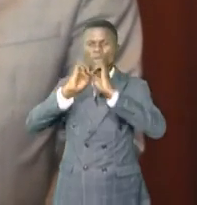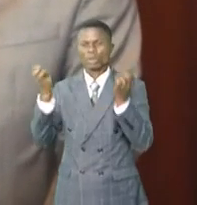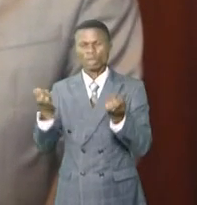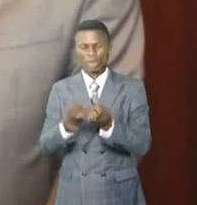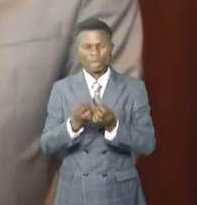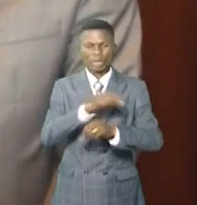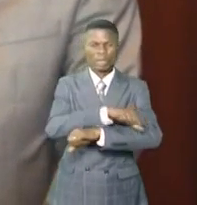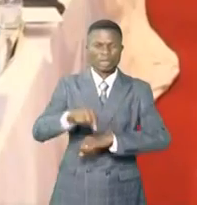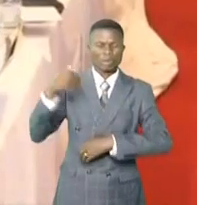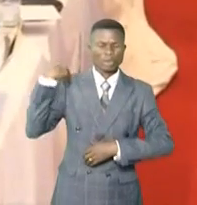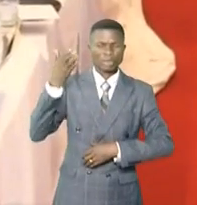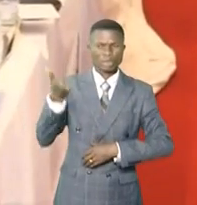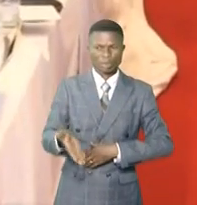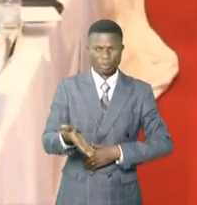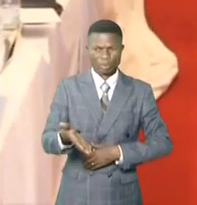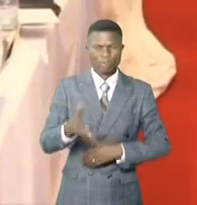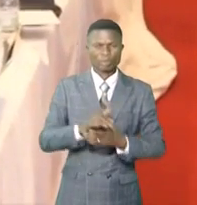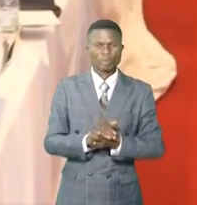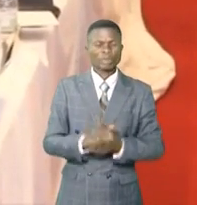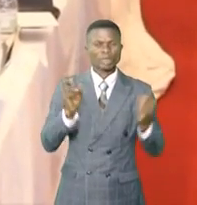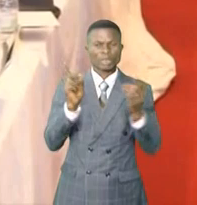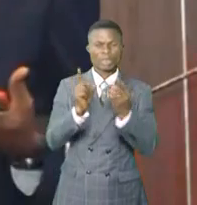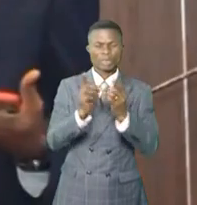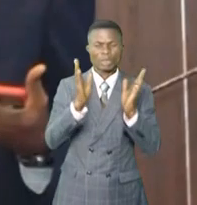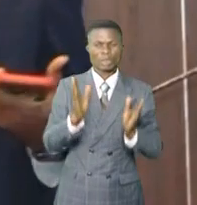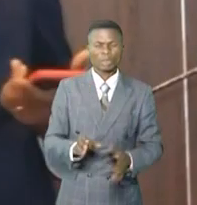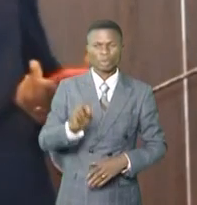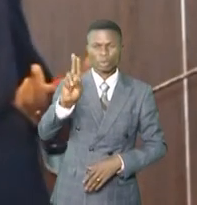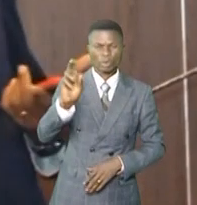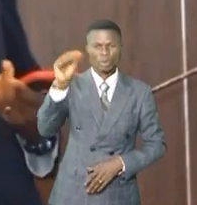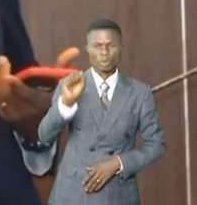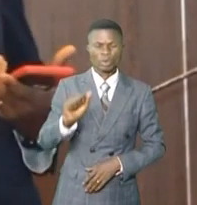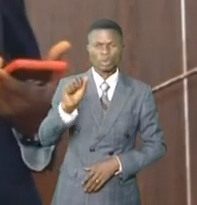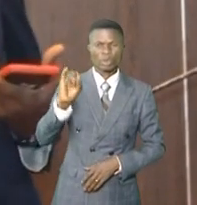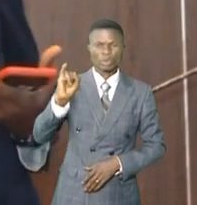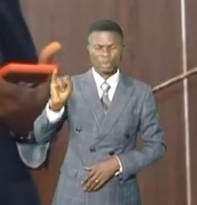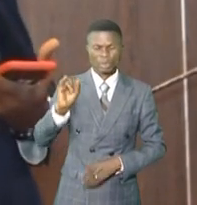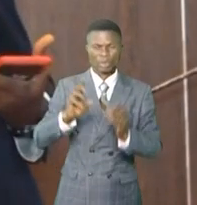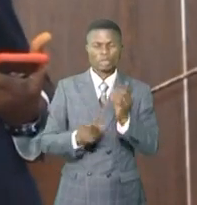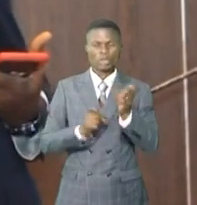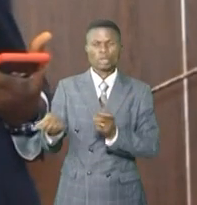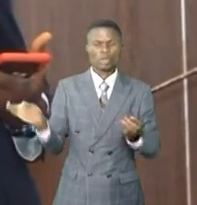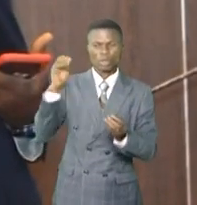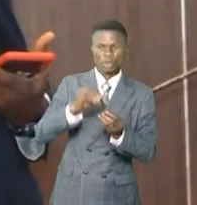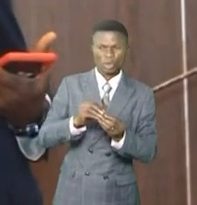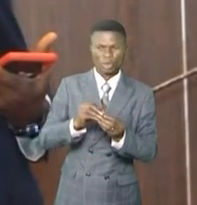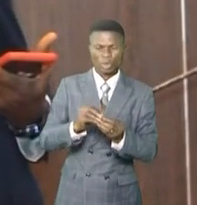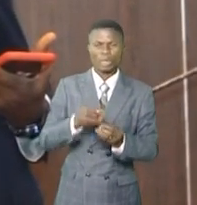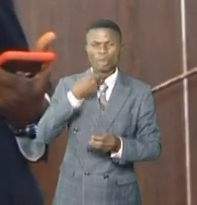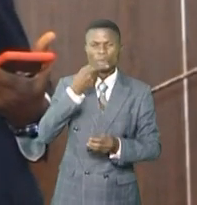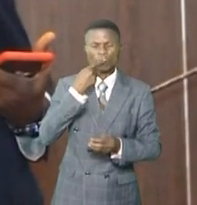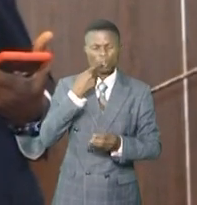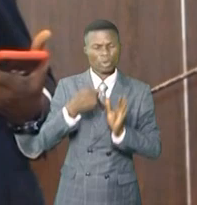ou institutions concernées. Monsieur Tos, consultant de l'USAID dans le cadre du programme Gouvernance intégrée, a eu le privilège de